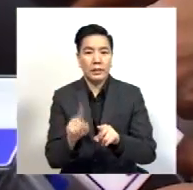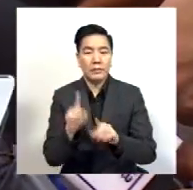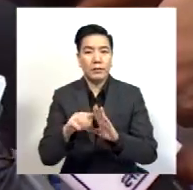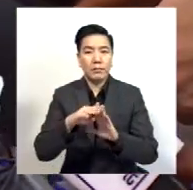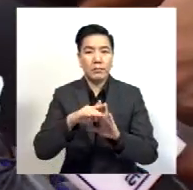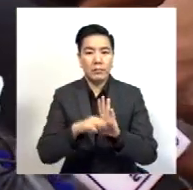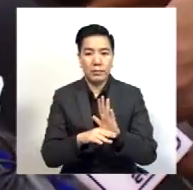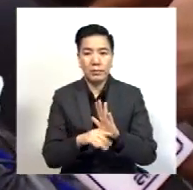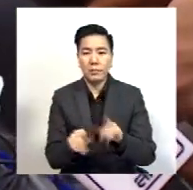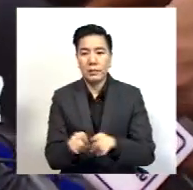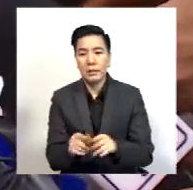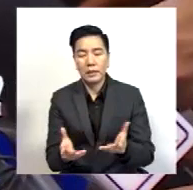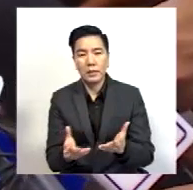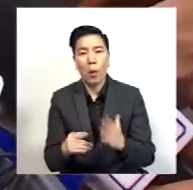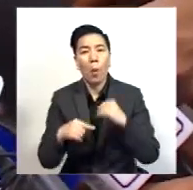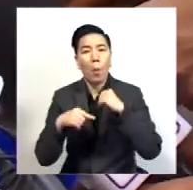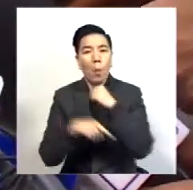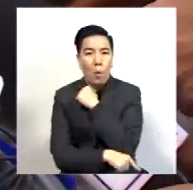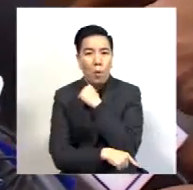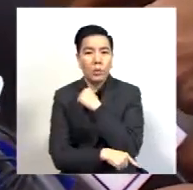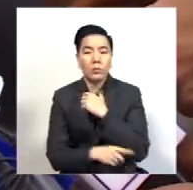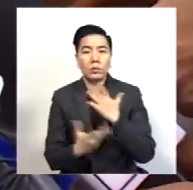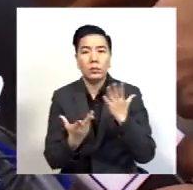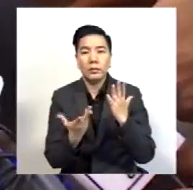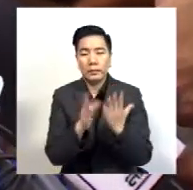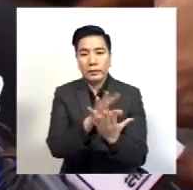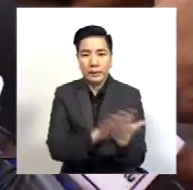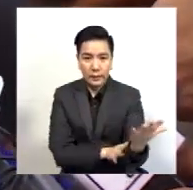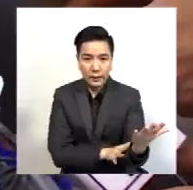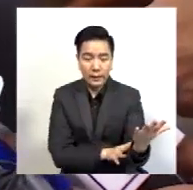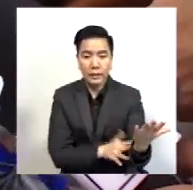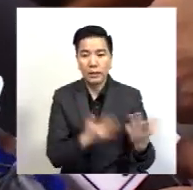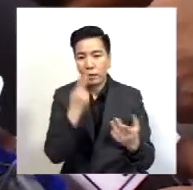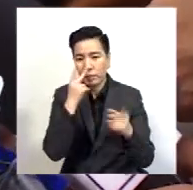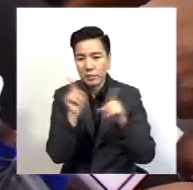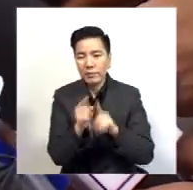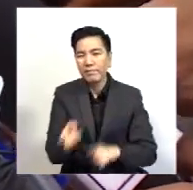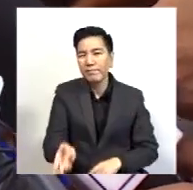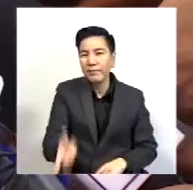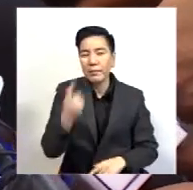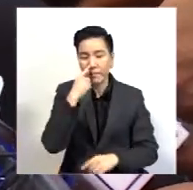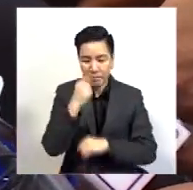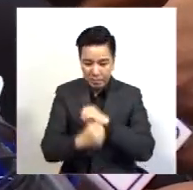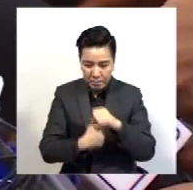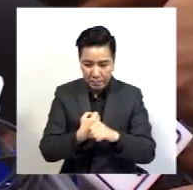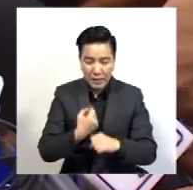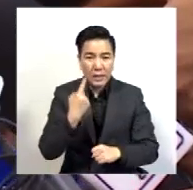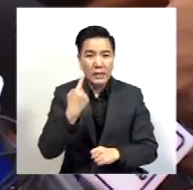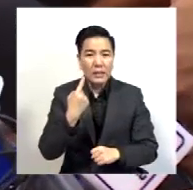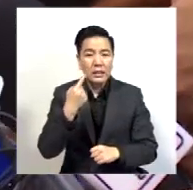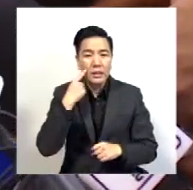นการที่มันโกงกินชาติกินบ้านกินเมืองกันเลยนะเนี่ยมันดูเหมือนไม่มากปีนึงก็ประมาณ